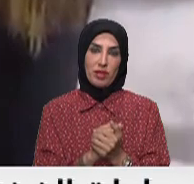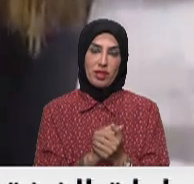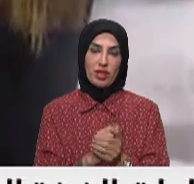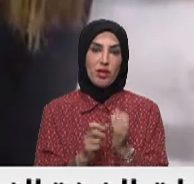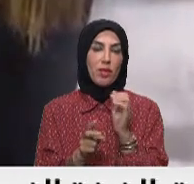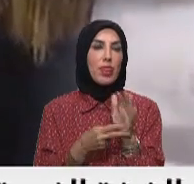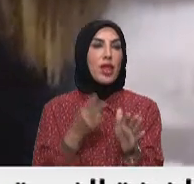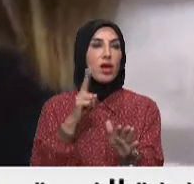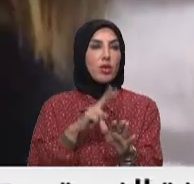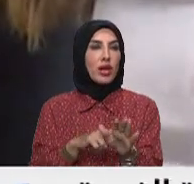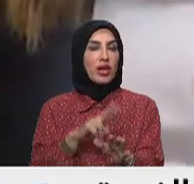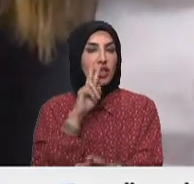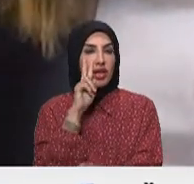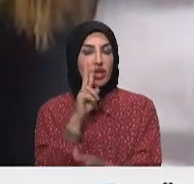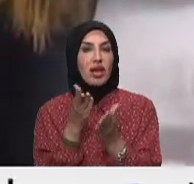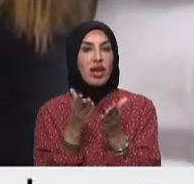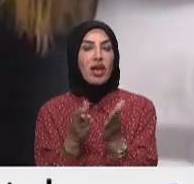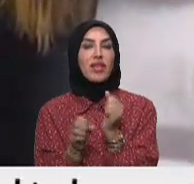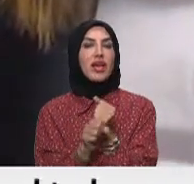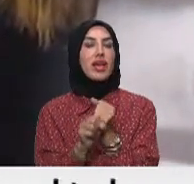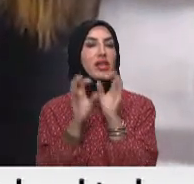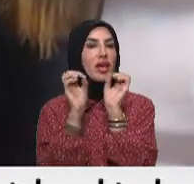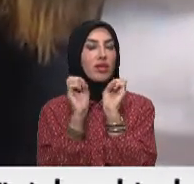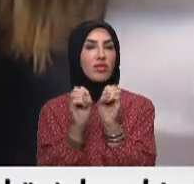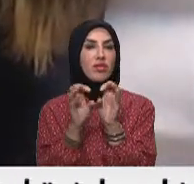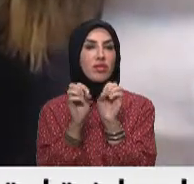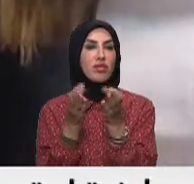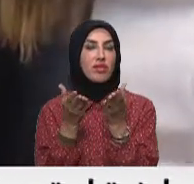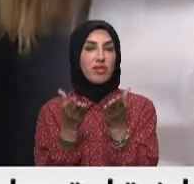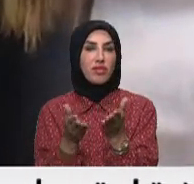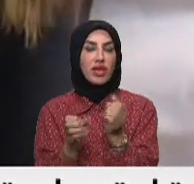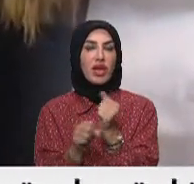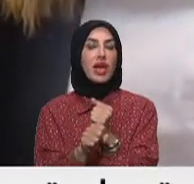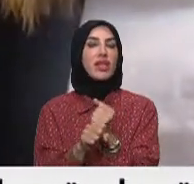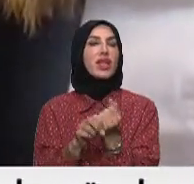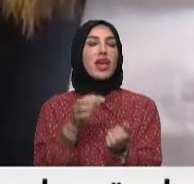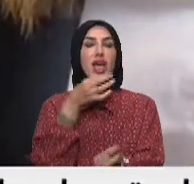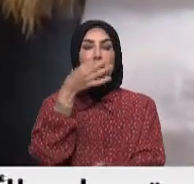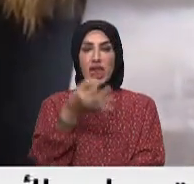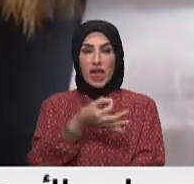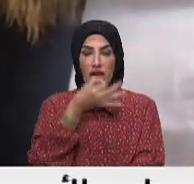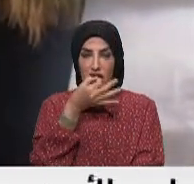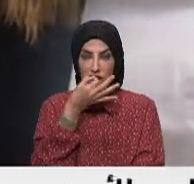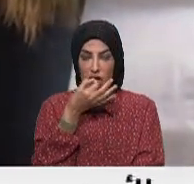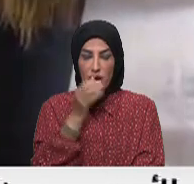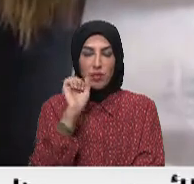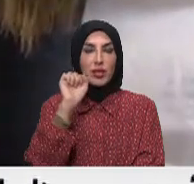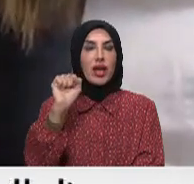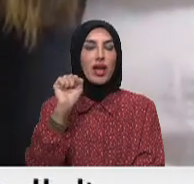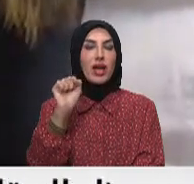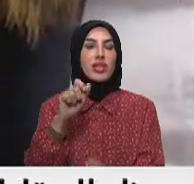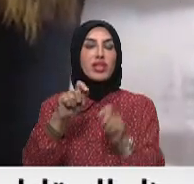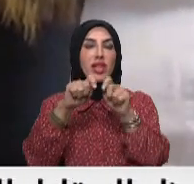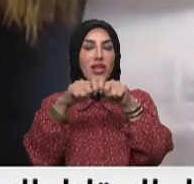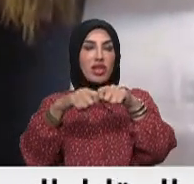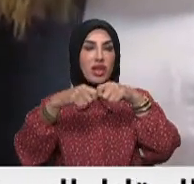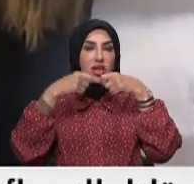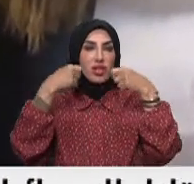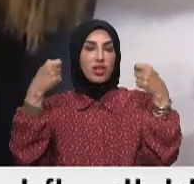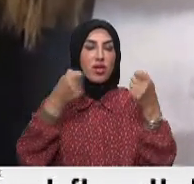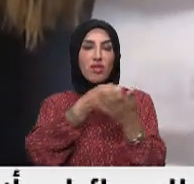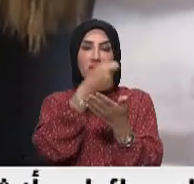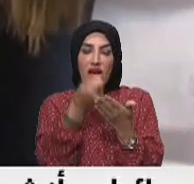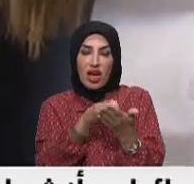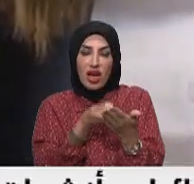على ذلك، ولكن كان هناك حديث ويبقى هذا الحديث طبعا هو حديث من قبل الصحف ومقالات نشرت